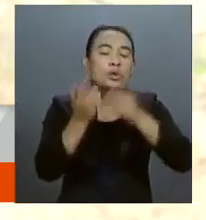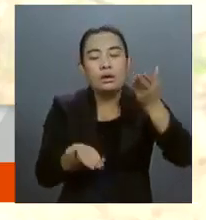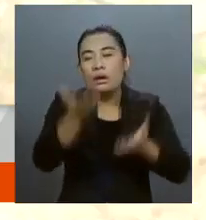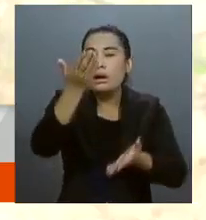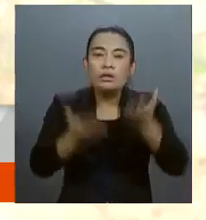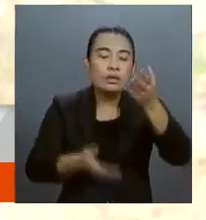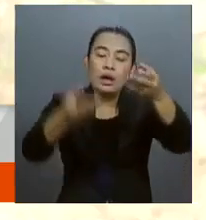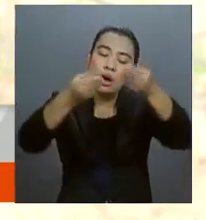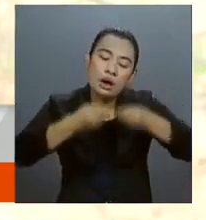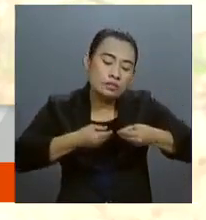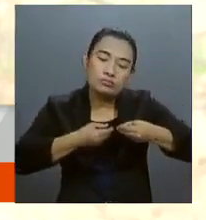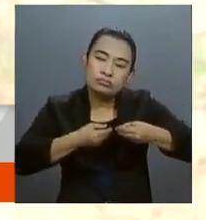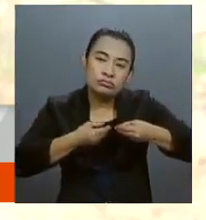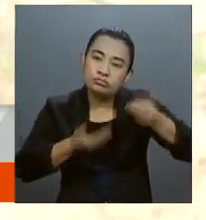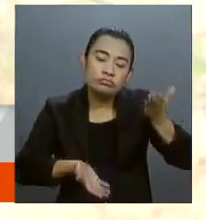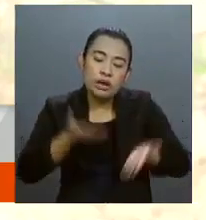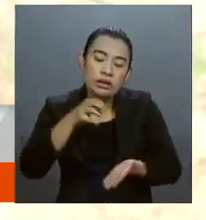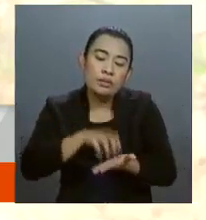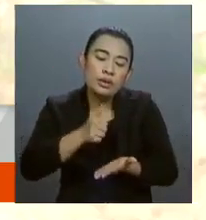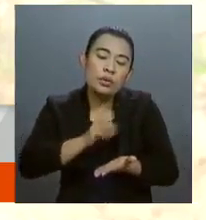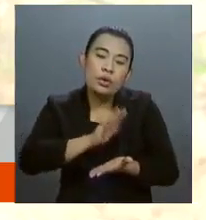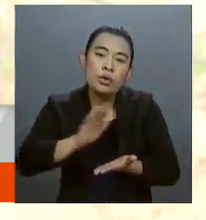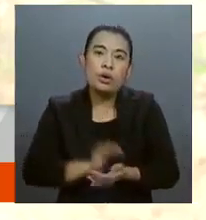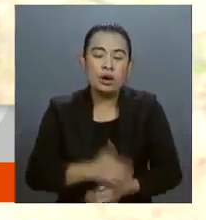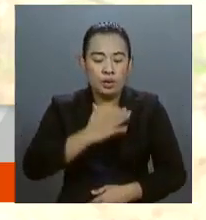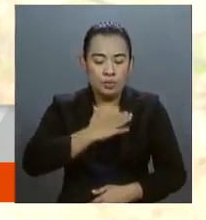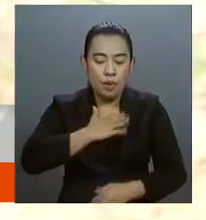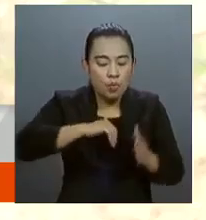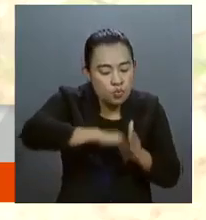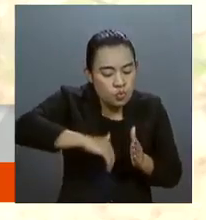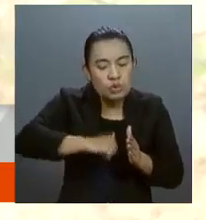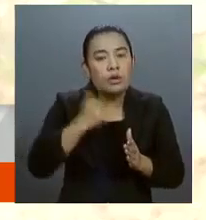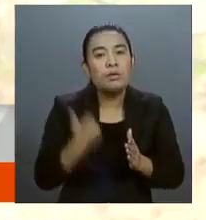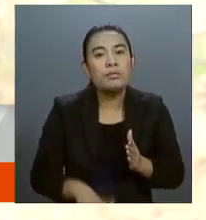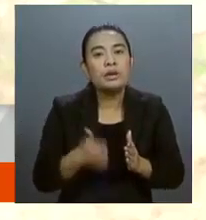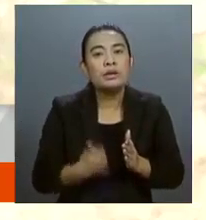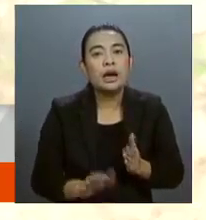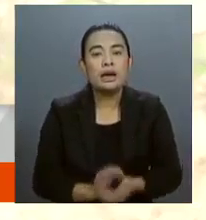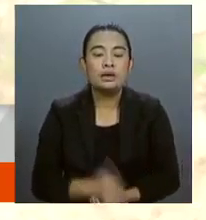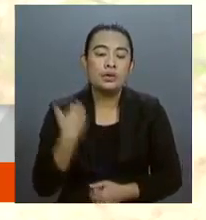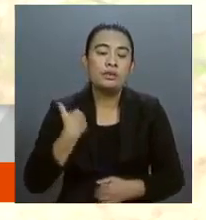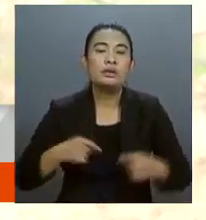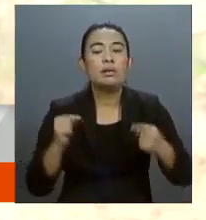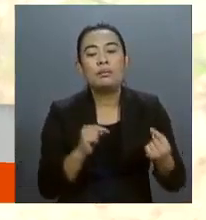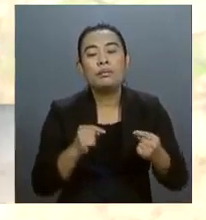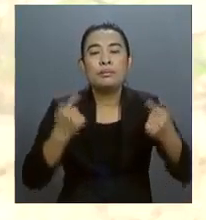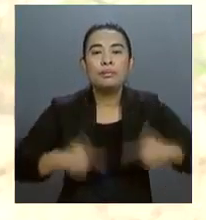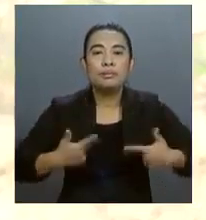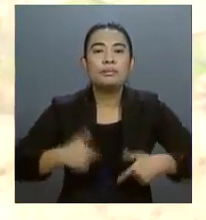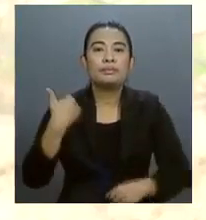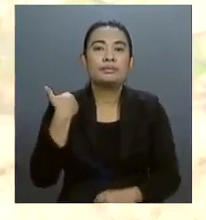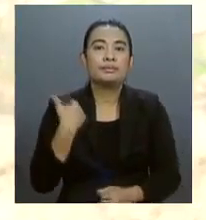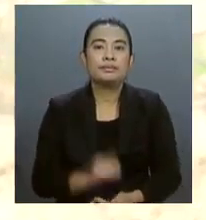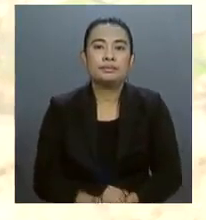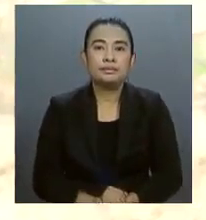าให้แค่นั้นน่ะผมจะทำการขุดก็ไม่ได้แล้วใช่ไหมต้องมีข้อพิพาทกันนะครับแล้วก็ปล่